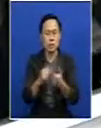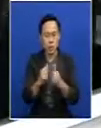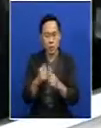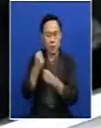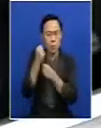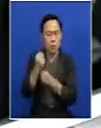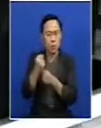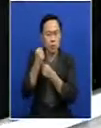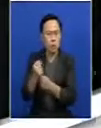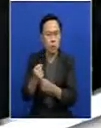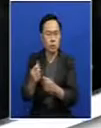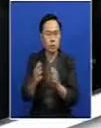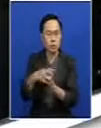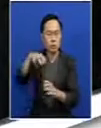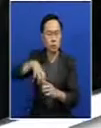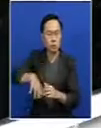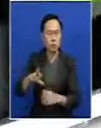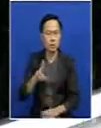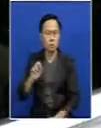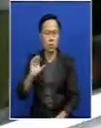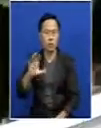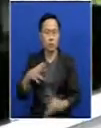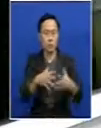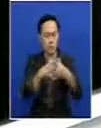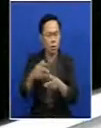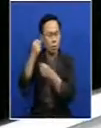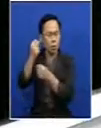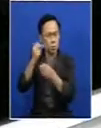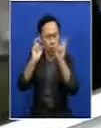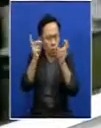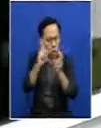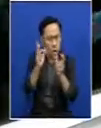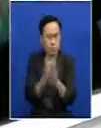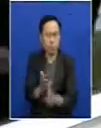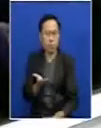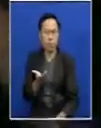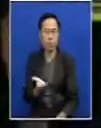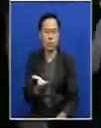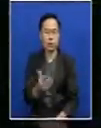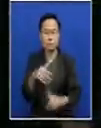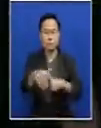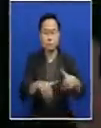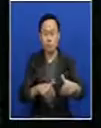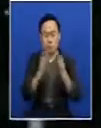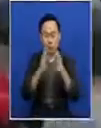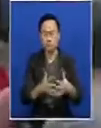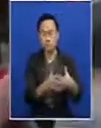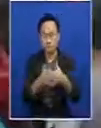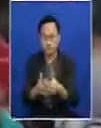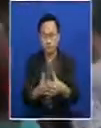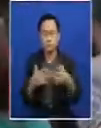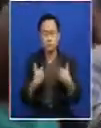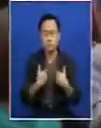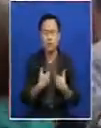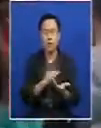ไปรวมตัวกันประท้วงที่หน้าสภาคองเกรสประเด็นที่ประท้วงในครั้งนี้ก็เพื่อที่จะเรียกร้องนะคะให้ประชาชนชาวอเมริกัน